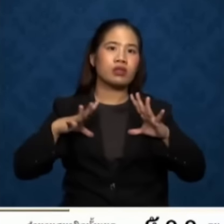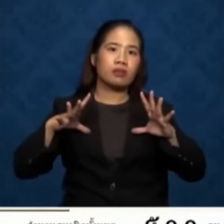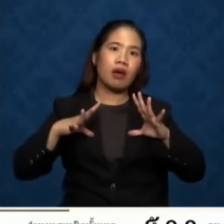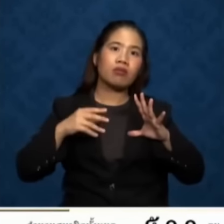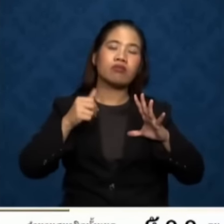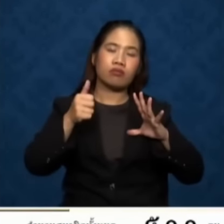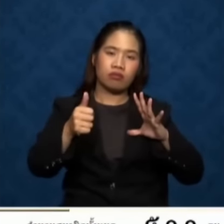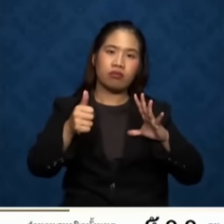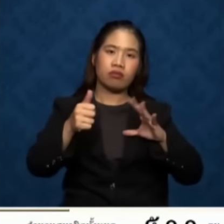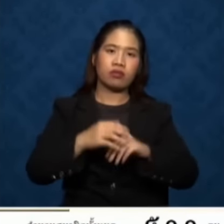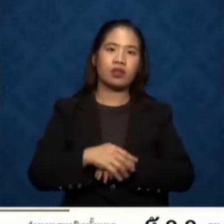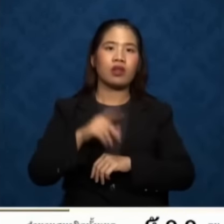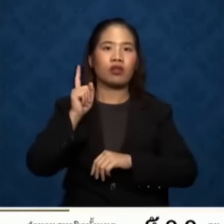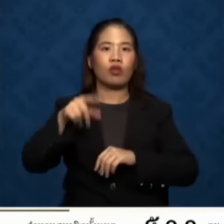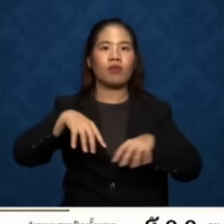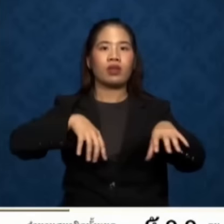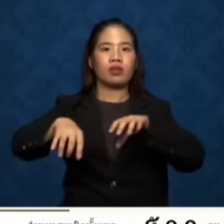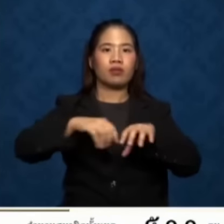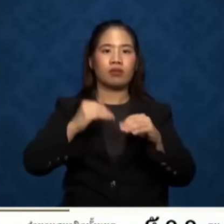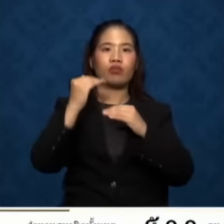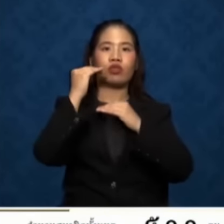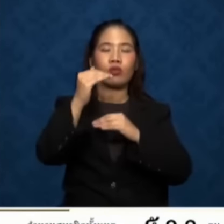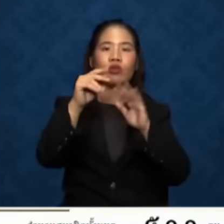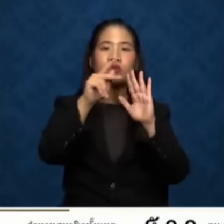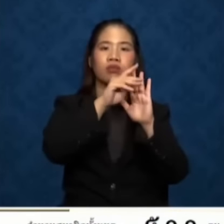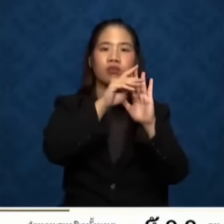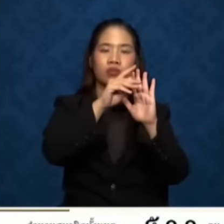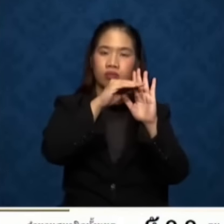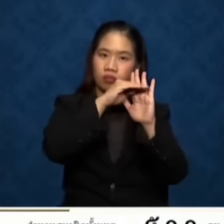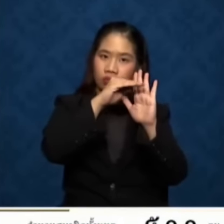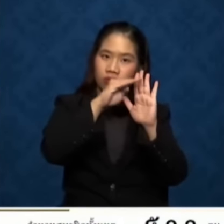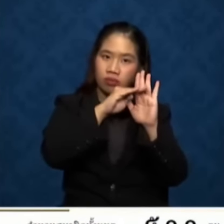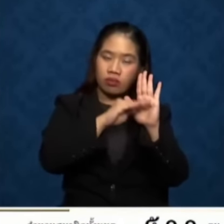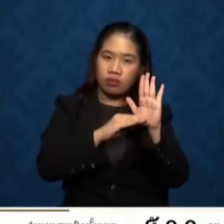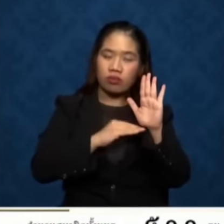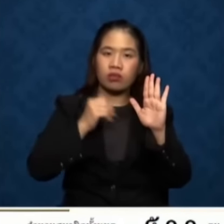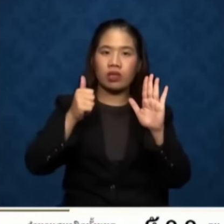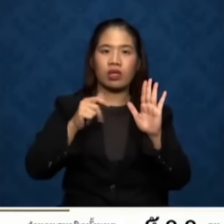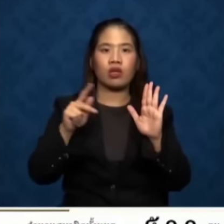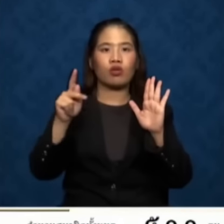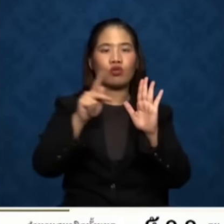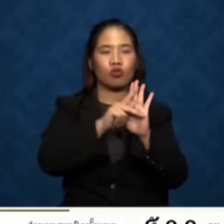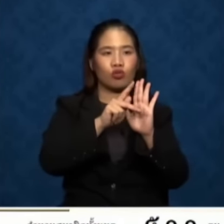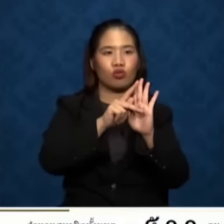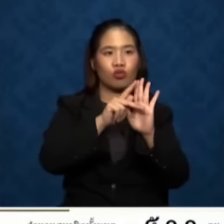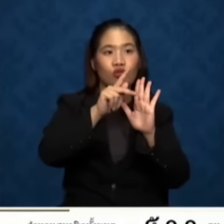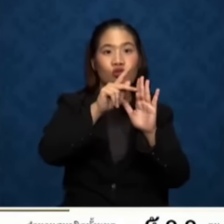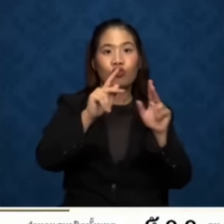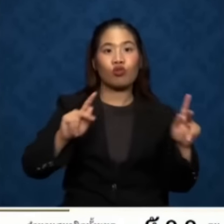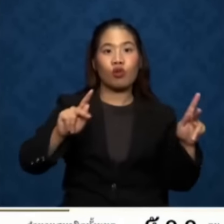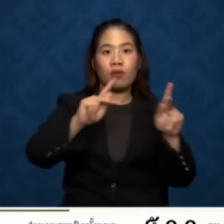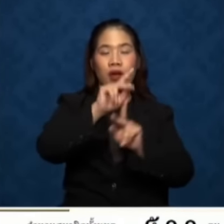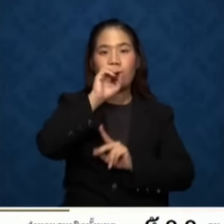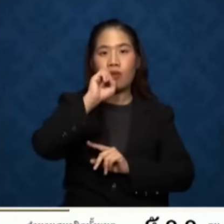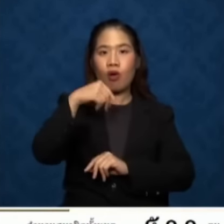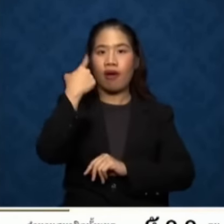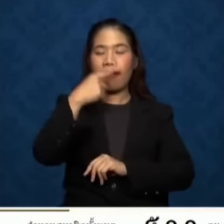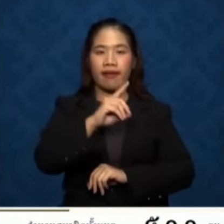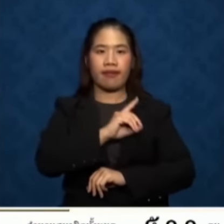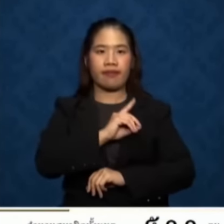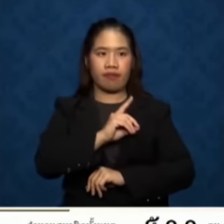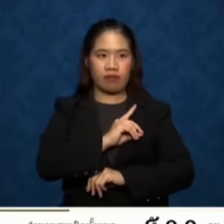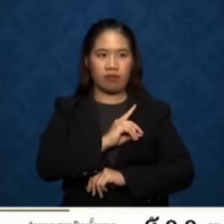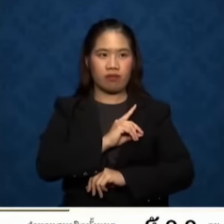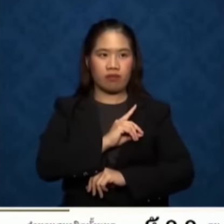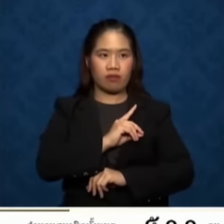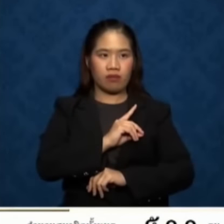นะซึ่งเราต้องมากำหนดเกณฑ์เรื่องนี้ในกฎหมายเนี่ยบอกให้ผู้รับผิดชอบ